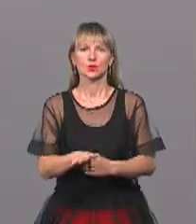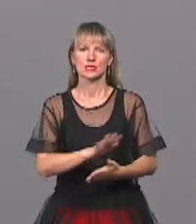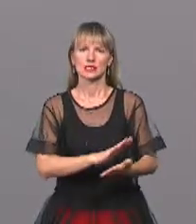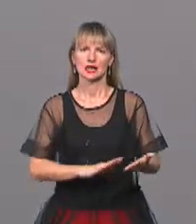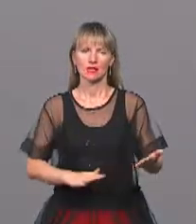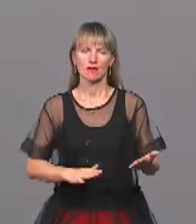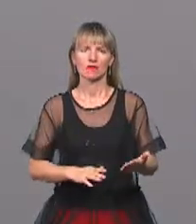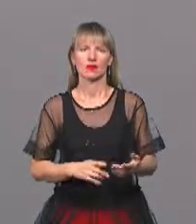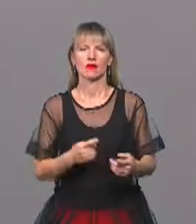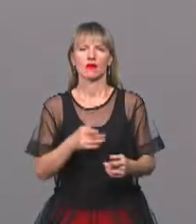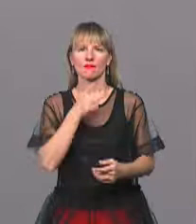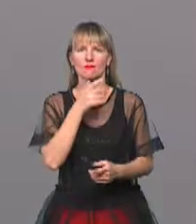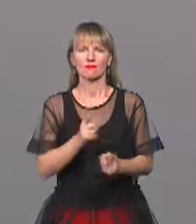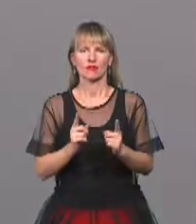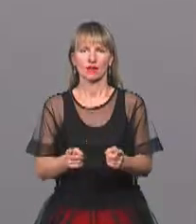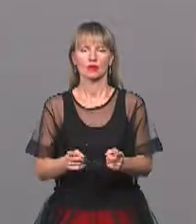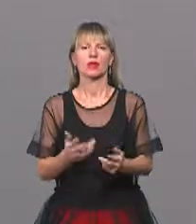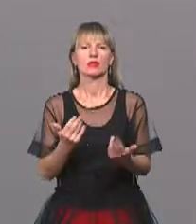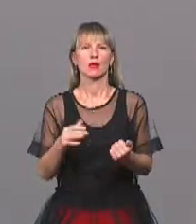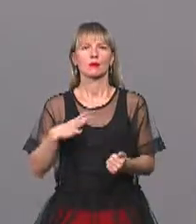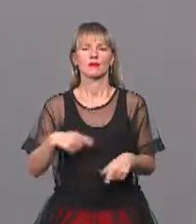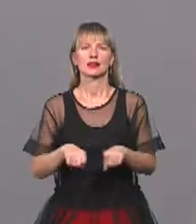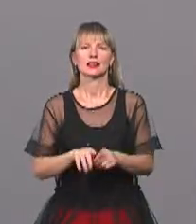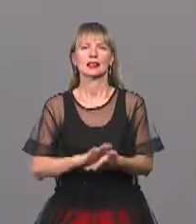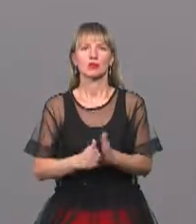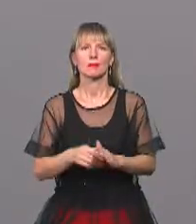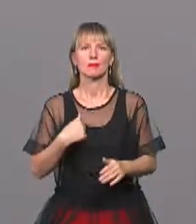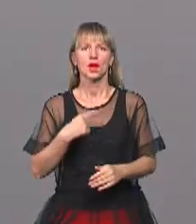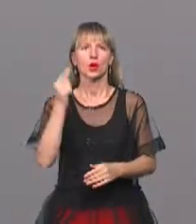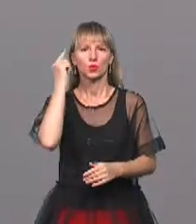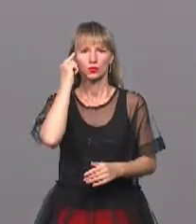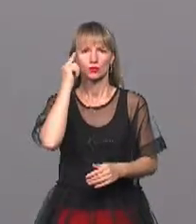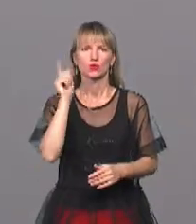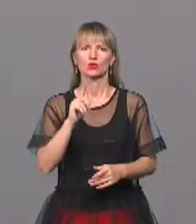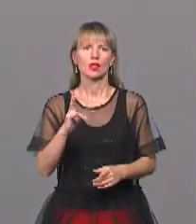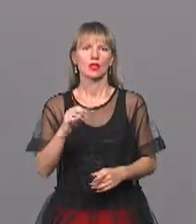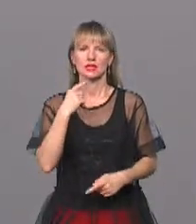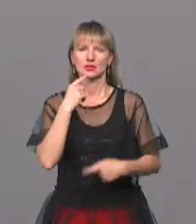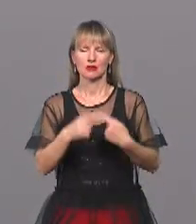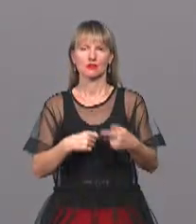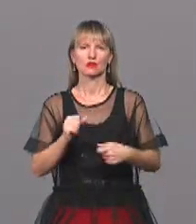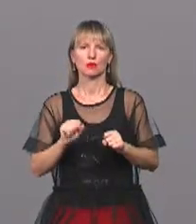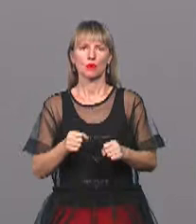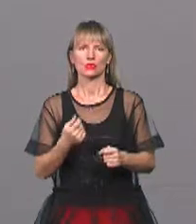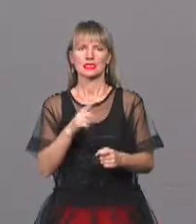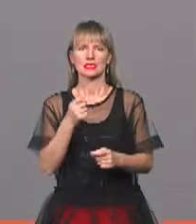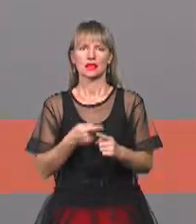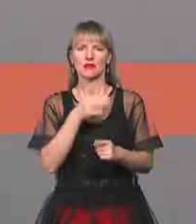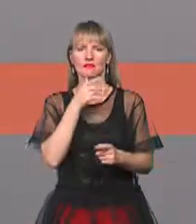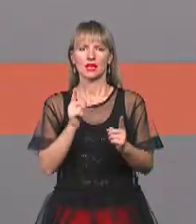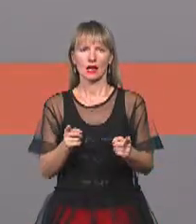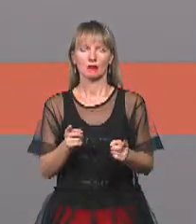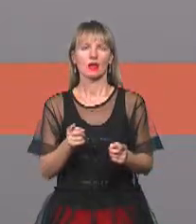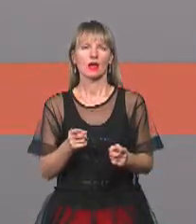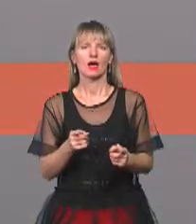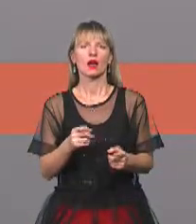у визначені в регламенті терміни. Якщо б, да, бувають такі ситуації, ми розуміємо, що не завжди можна виконати в регламенті, і якщо є поважні причини,